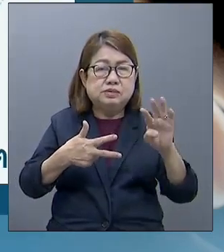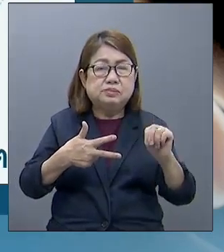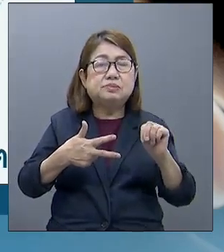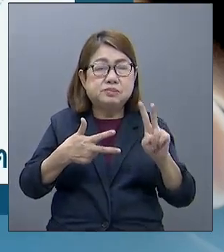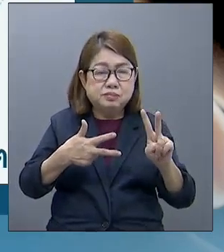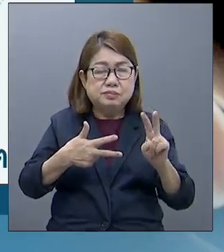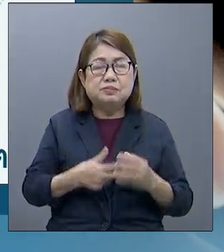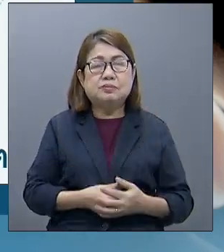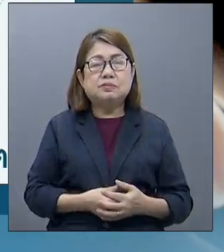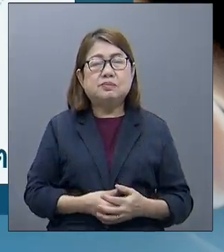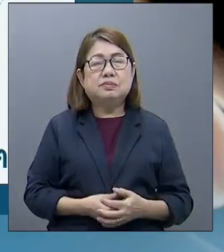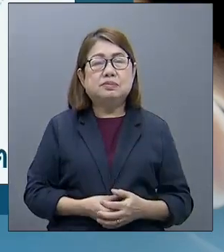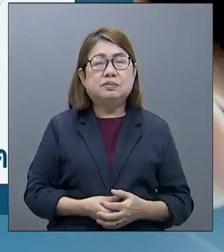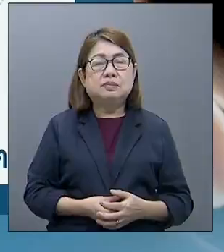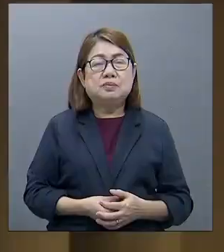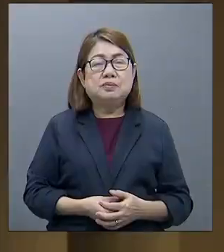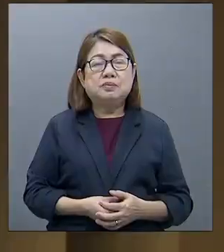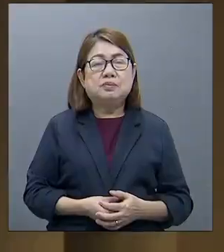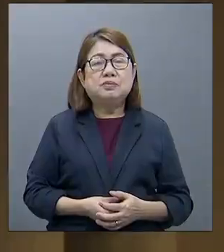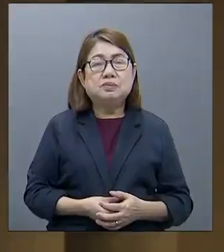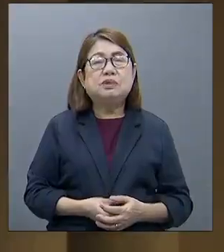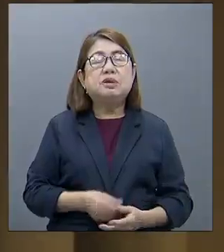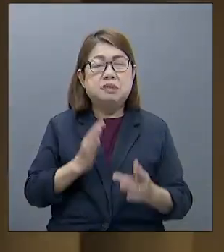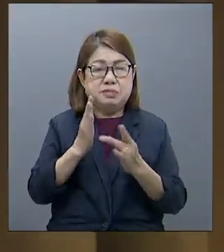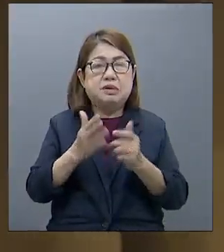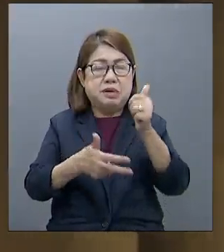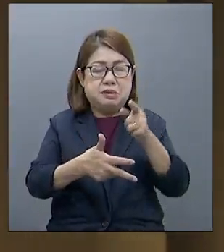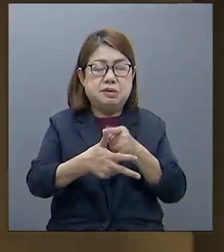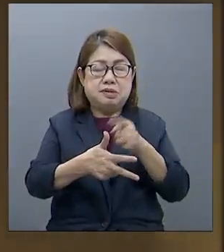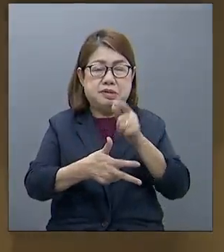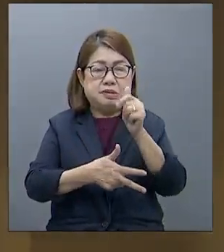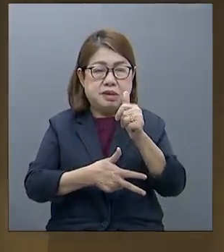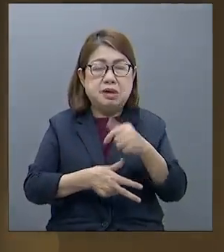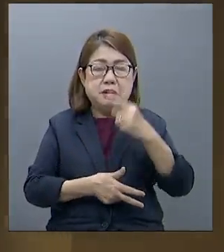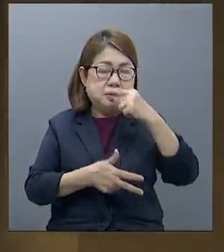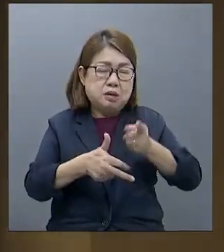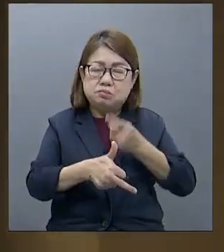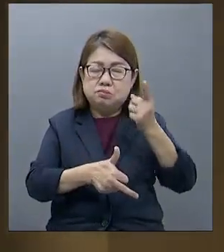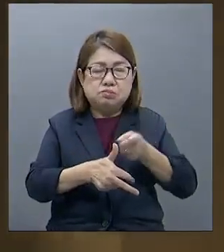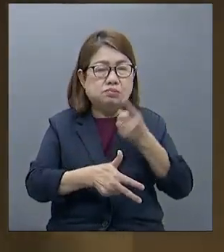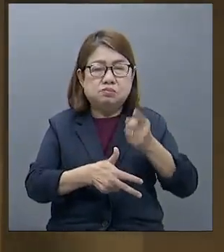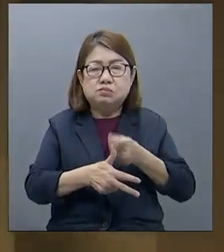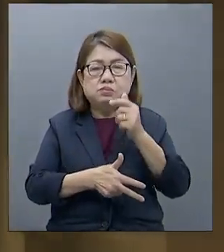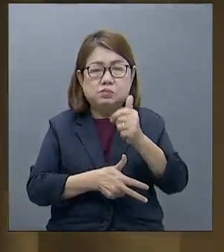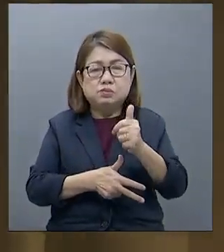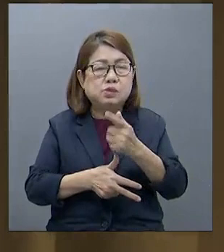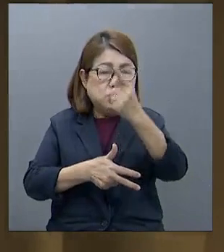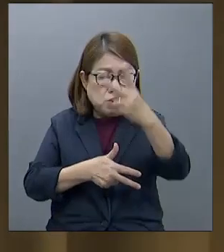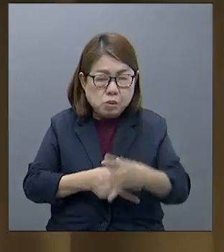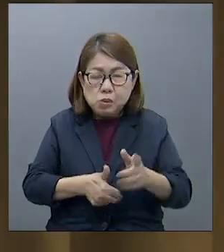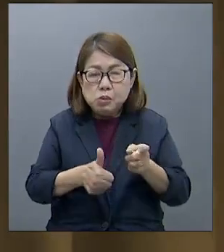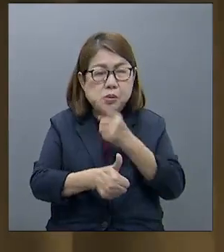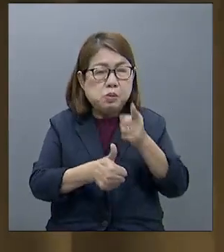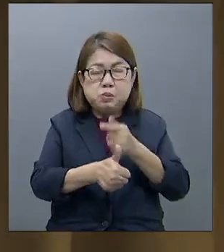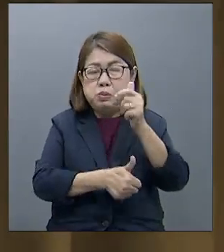ค่ะ ข้อดีคือเทคโนโลยีซื้อได้ค่ะเราอยู่ในอันดับต้นๆในแทบจะทุกรายการนะคะในรายละเอีย